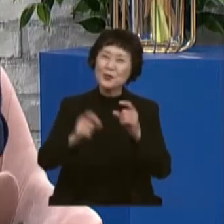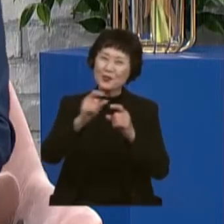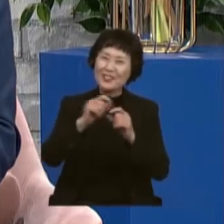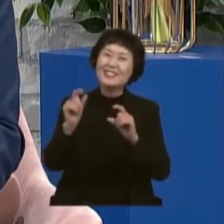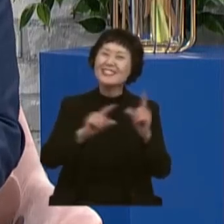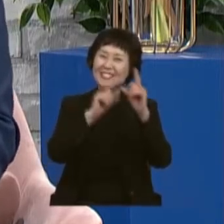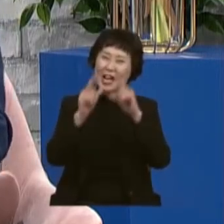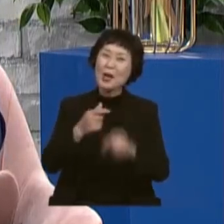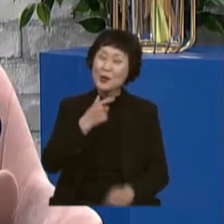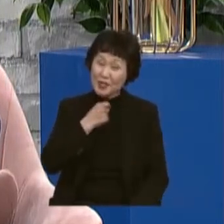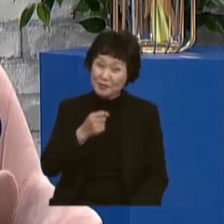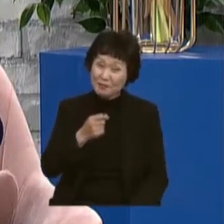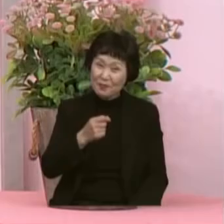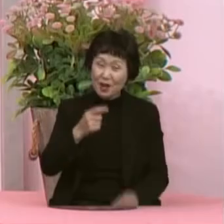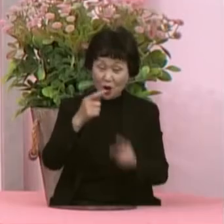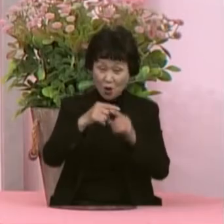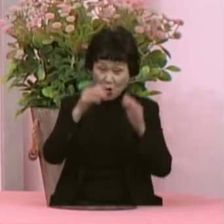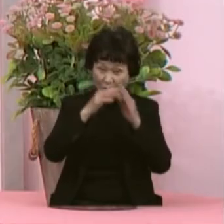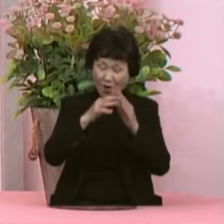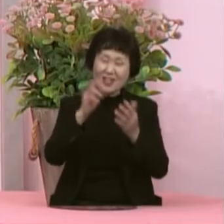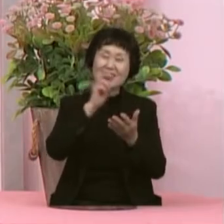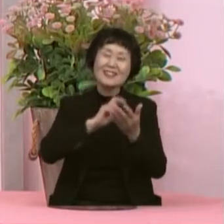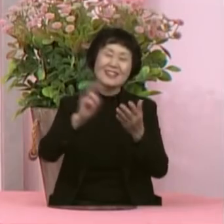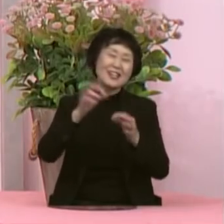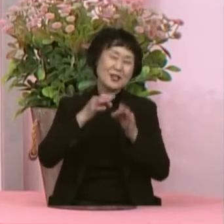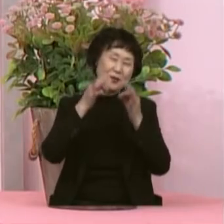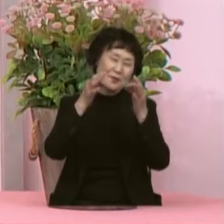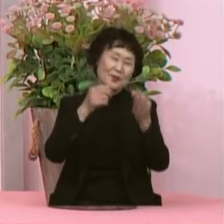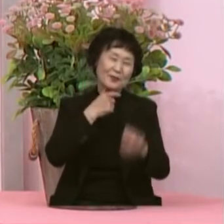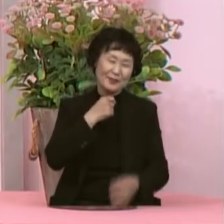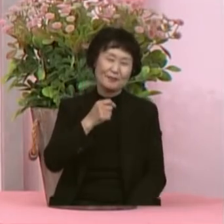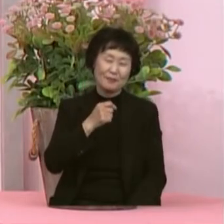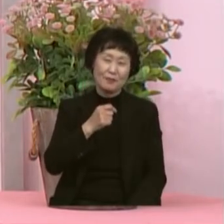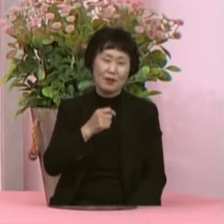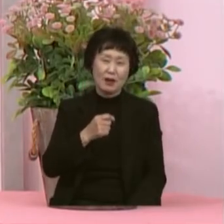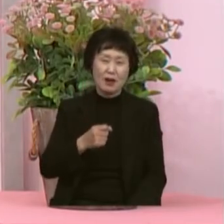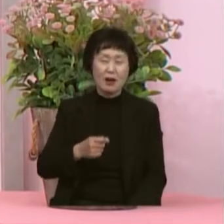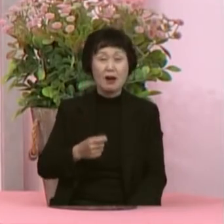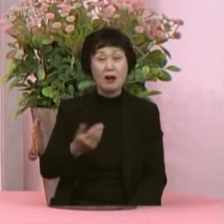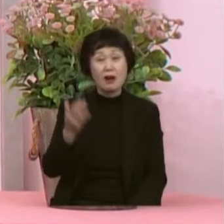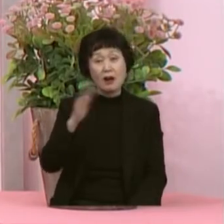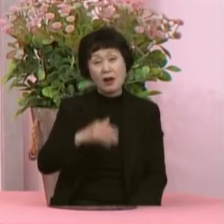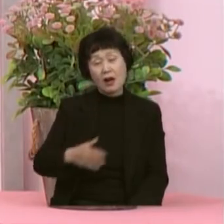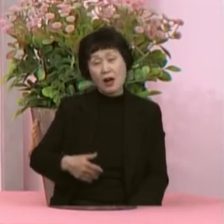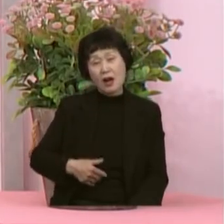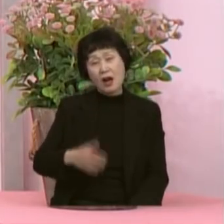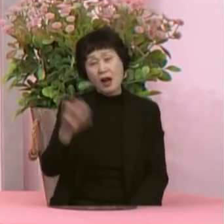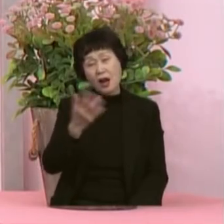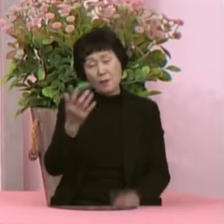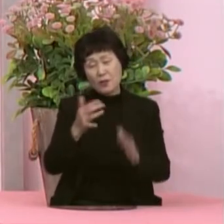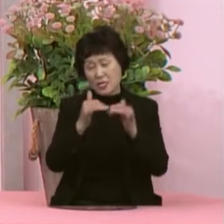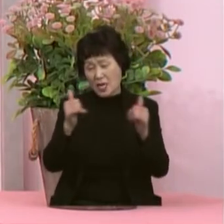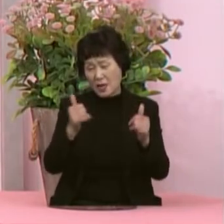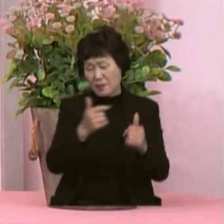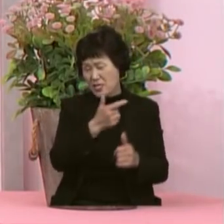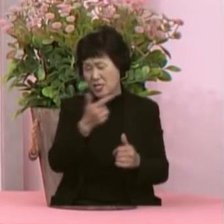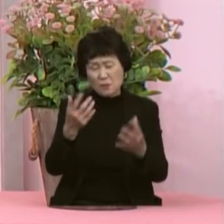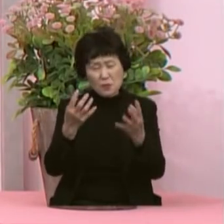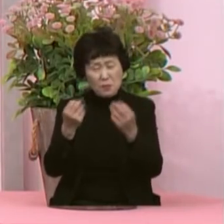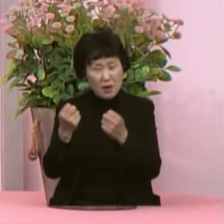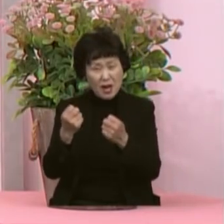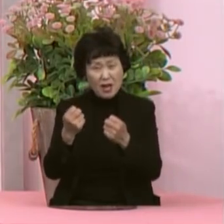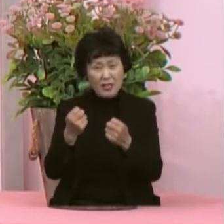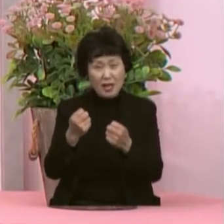가서 찬양해 보고 느끼는 게 사명이 있고 너무 아픈 사람이 많아요. 암 환자도 많고 제 기도 제목은 저도